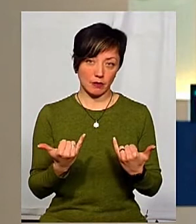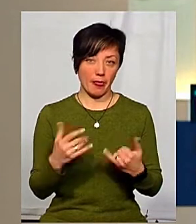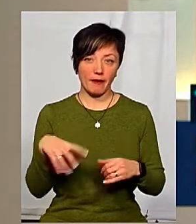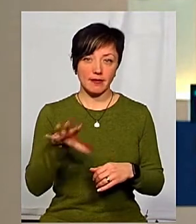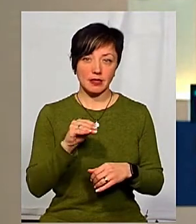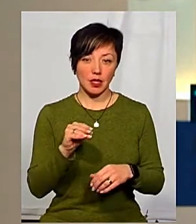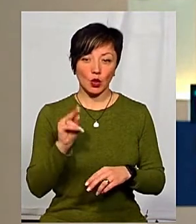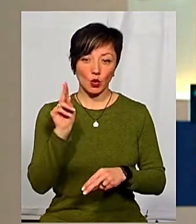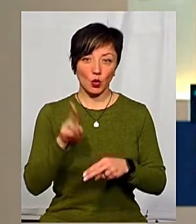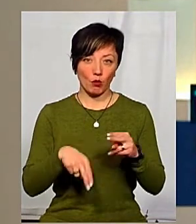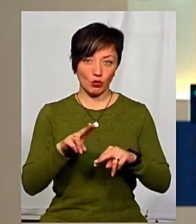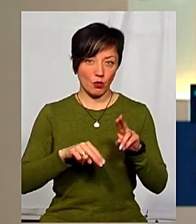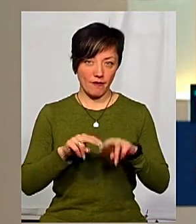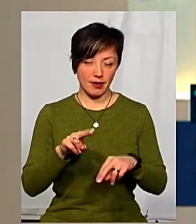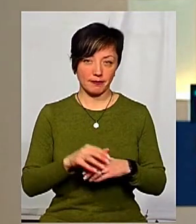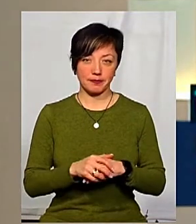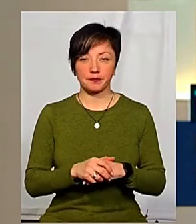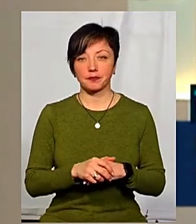працюють, не всі навіть добудовані.